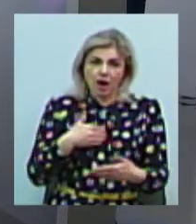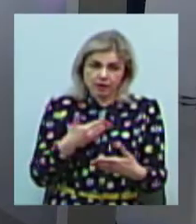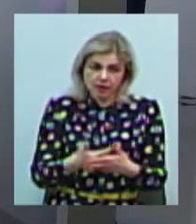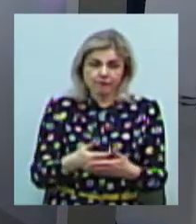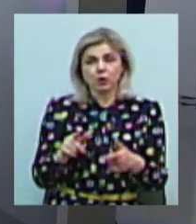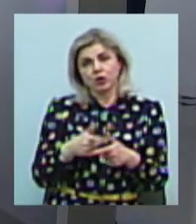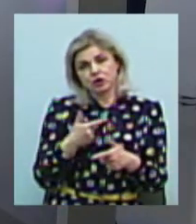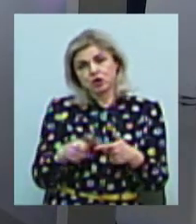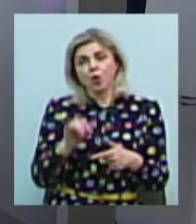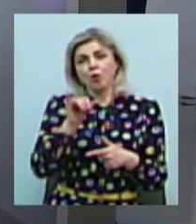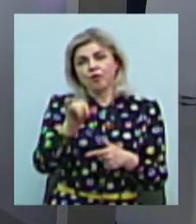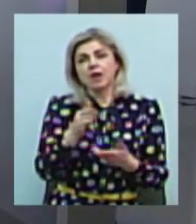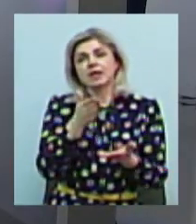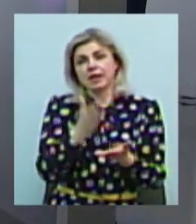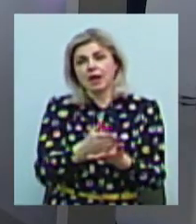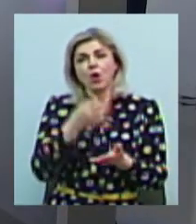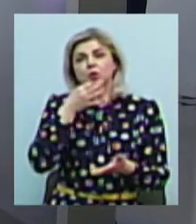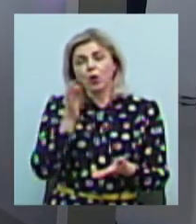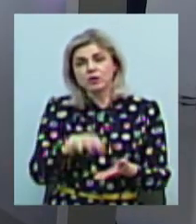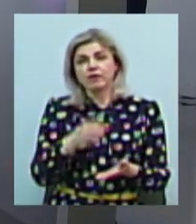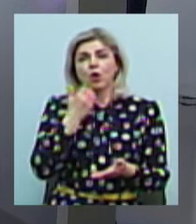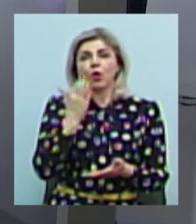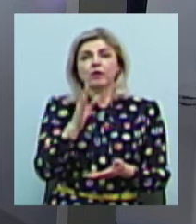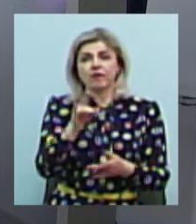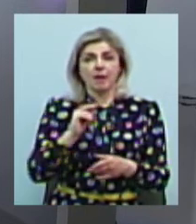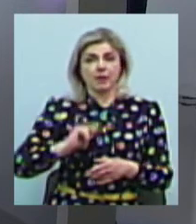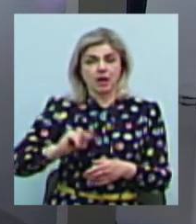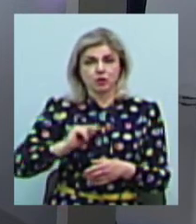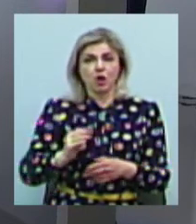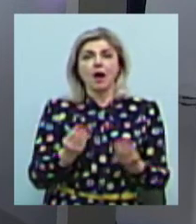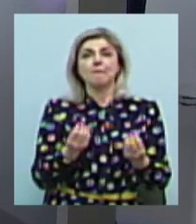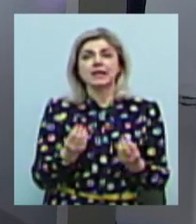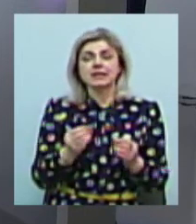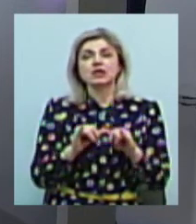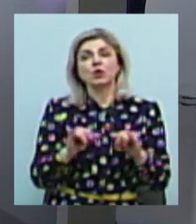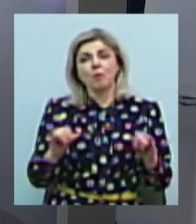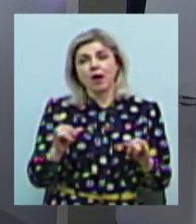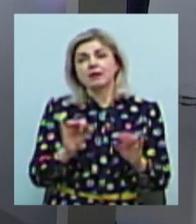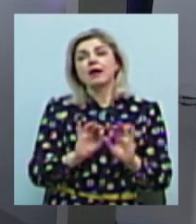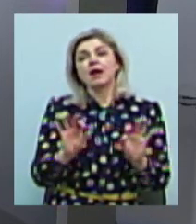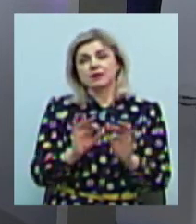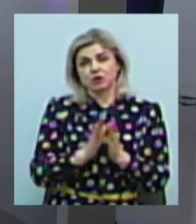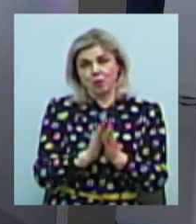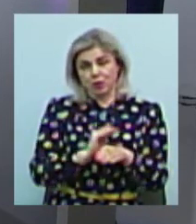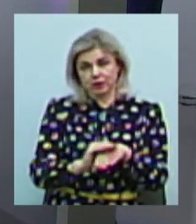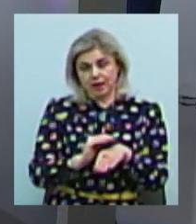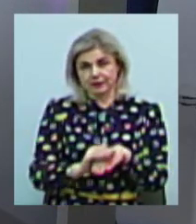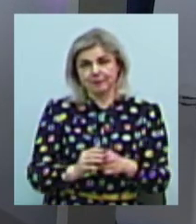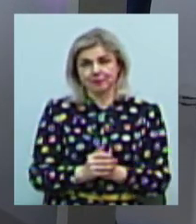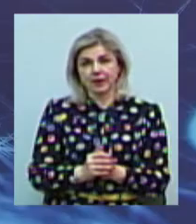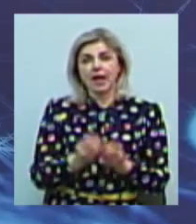Чи у вас є вже досвід, коли ви працювали в «Бізнес-інкубаторі»? Розкажіть, будь ласка. В